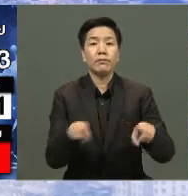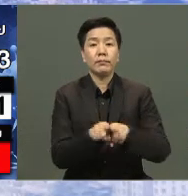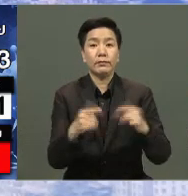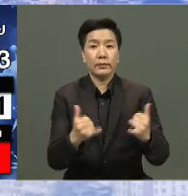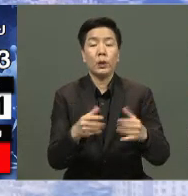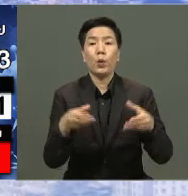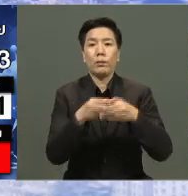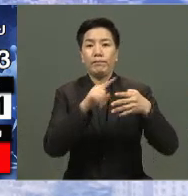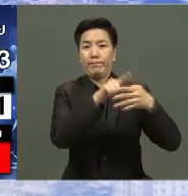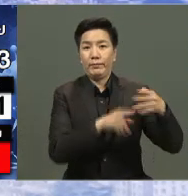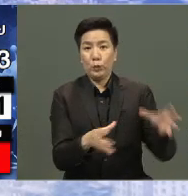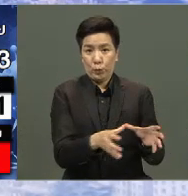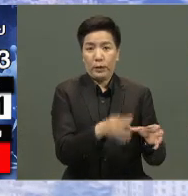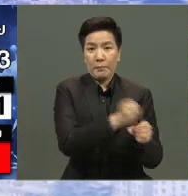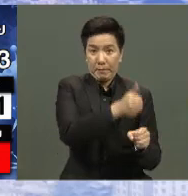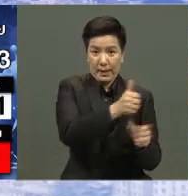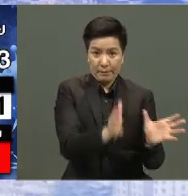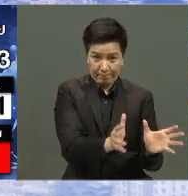ก็จะมีการเสนอสปกชุดใหญ่แล้วครับว่าสามารถที่จะทำได้เลยเพื่อที่จะทำให้เกิดการอ่าขับเคลื่อนในเรื่องของธุรกิจนะครับนี่คือสิ่งที่แล้วมั่นใจว่าณตอนนี้เราศูนย์ไลน์แล้วก็กลุ่มพรุ่งนี้ก็เดินทางเข้าออกเข้าออกเนี่ยก็สามารถทำได้ไม่ว่าจะเป็นประเทศไหนอะไรก็ตามแต่แต่พอเข้ามาแล้วเราแต่ก็ดันเทรนเขาแล้วก็เราดูแลเขาเหมือนกับที่เราทำกันมานะครับผมที่1